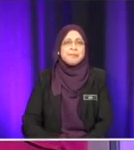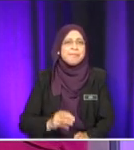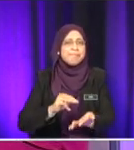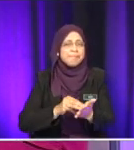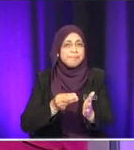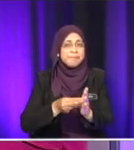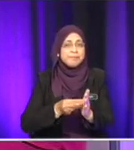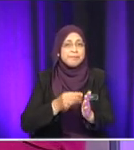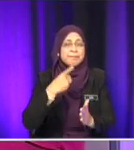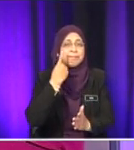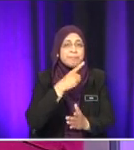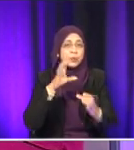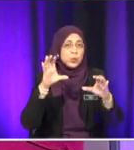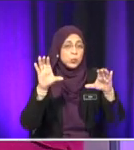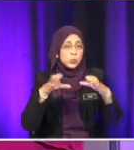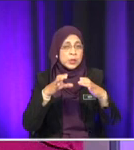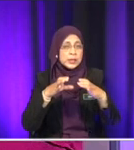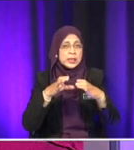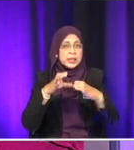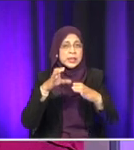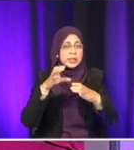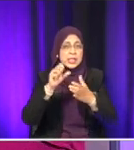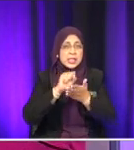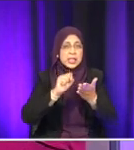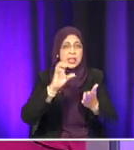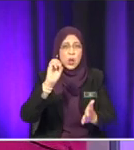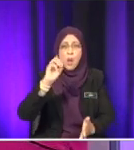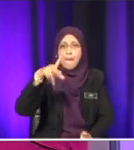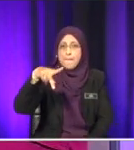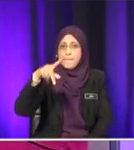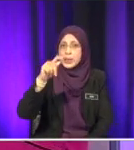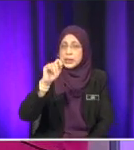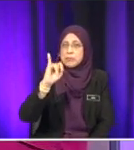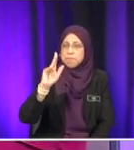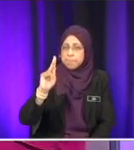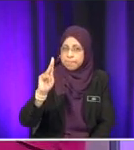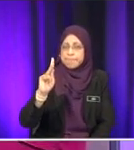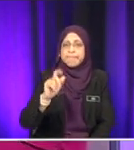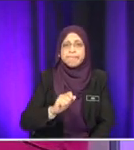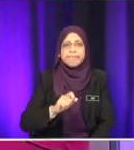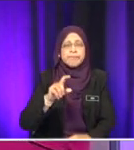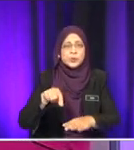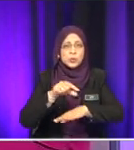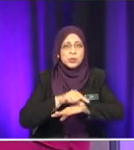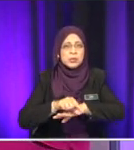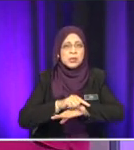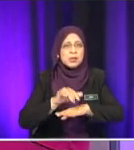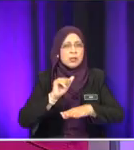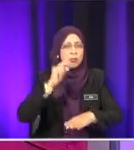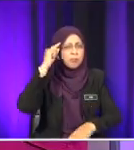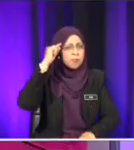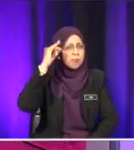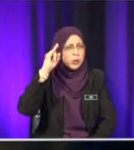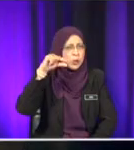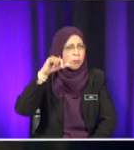sapunya buat hasil karya seni optik ini atau sini Om ini dia menggunakan satu IQ yang